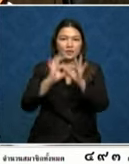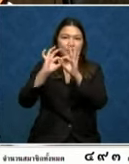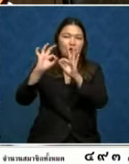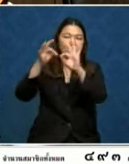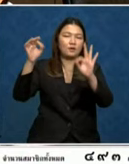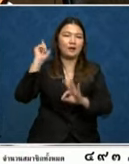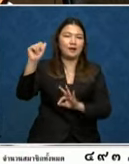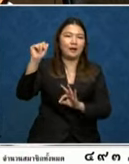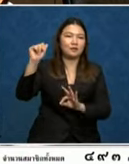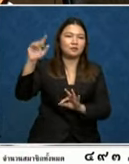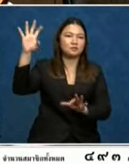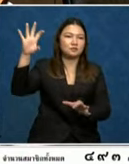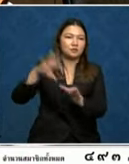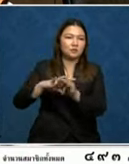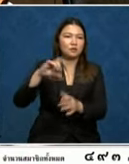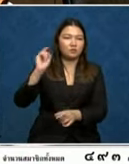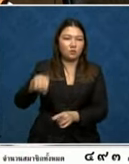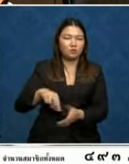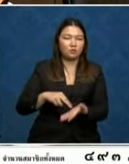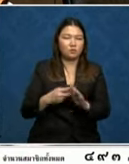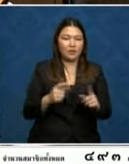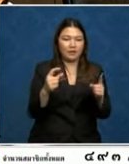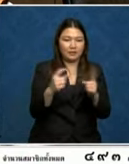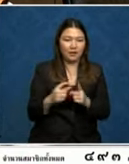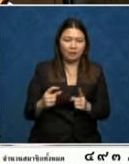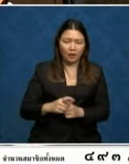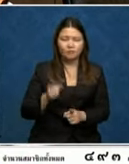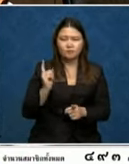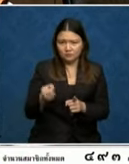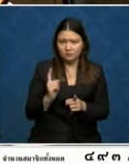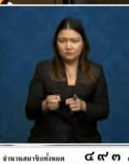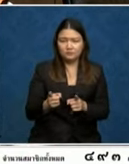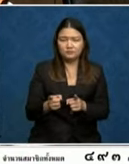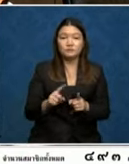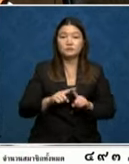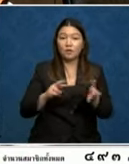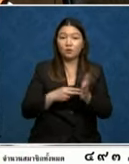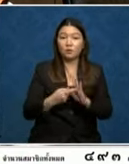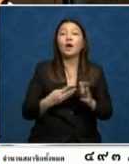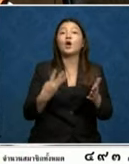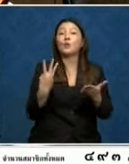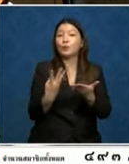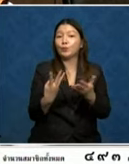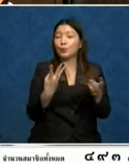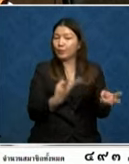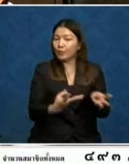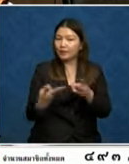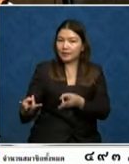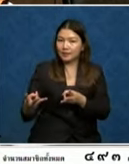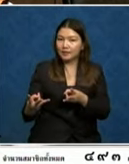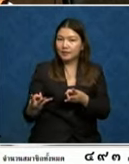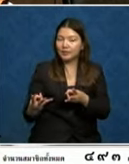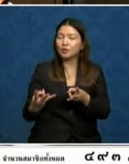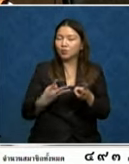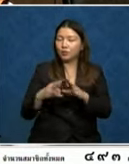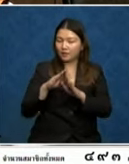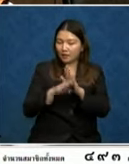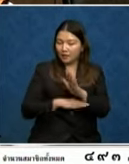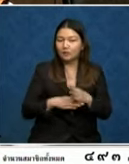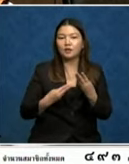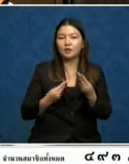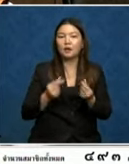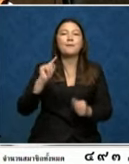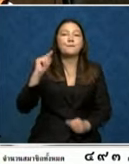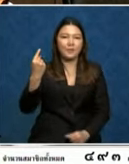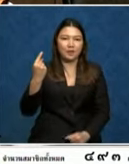ควรมาไดูกัไดง่ายง กคอว่า, dau narratives,แต่มาเขีนวิธีการกระวนการใหม่ครัไมฉนั้นกลายเป็ว่า,ท่